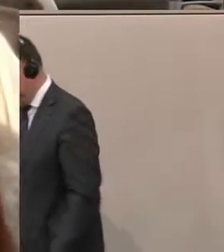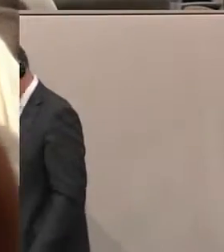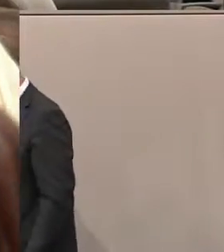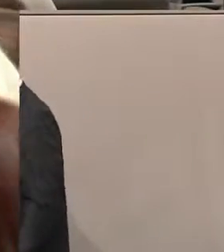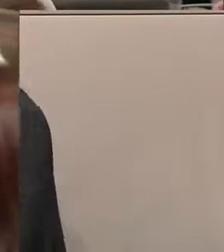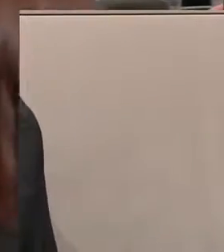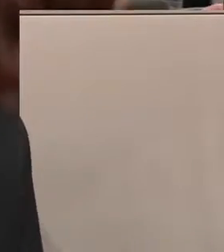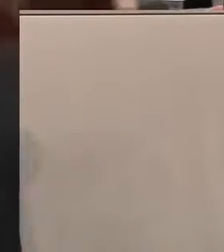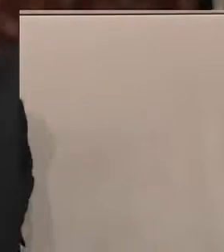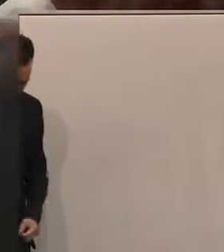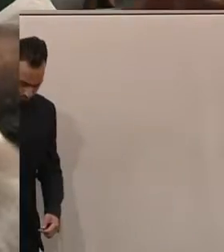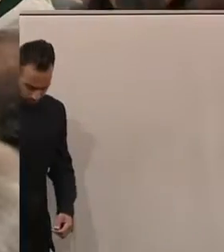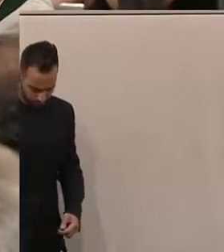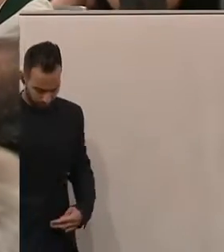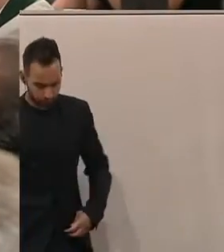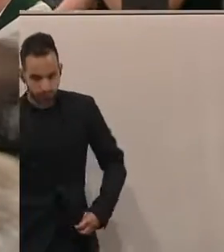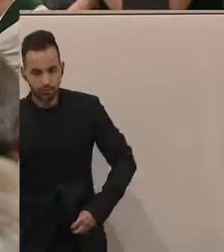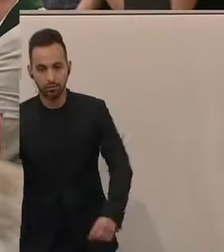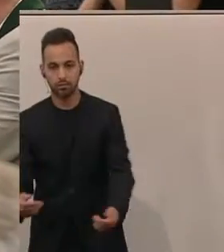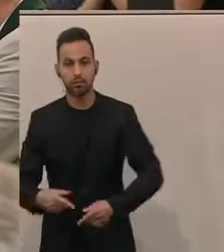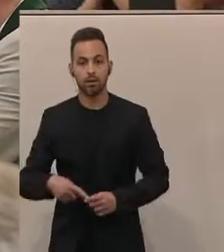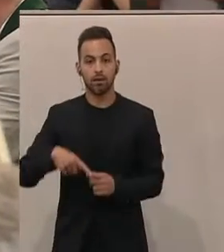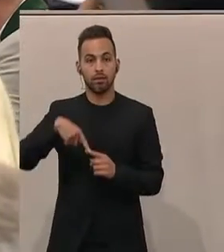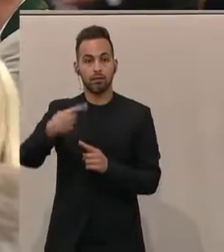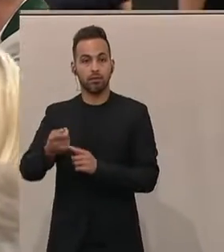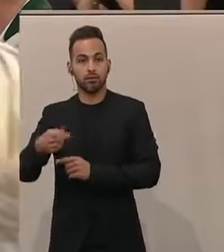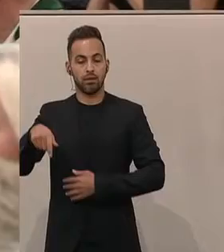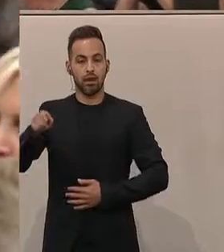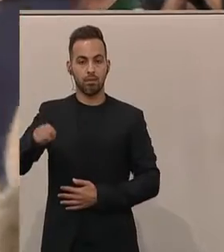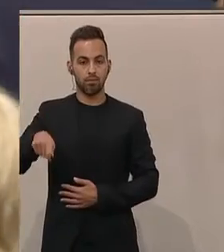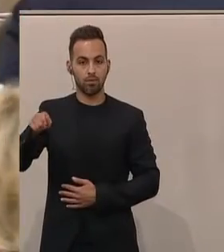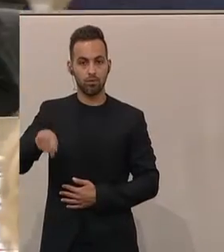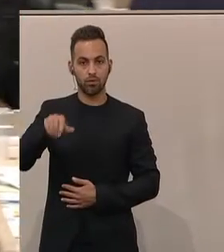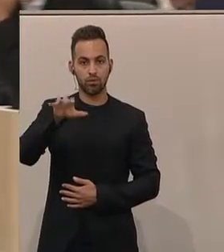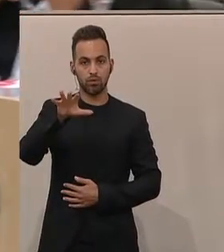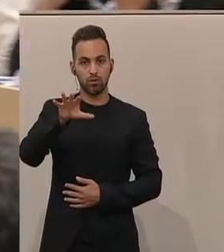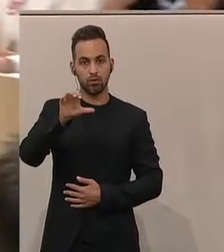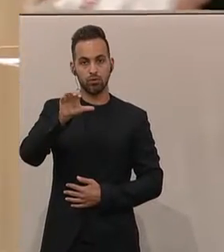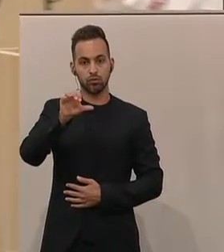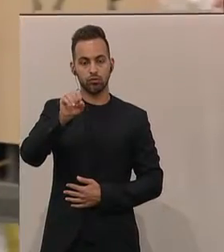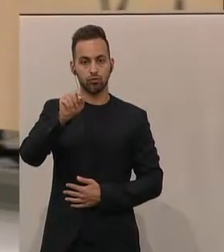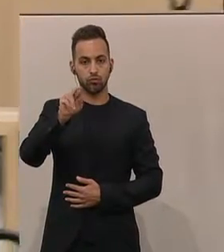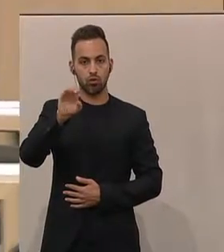Als nächstes zu Wort gemeldet ist der Herr Abgeordnete Strolz. Bitte schön, Herr Abgeordneter.